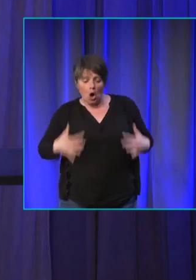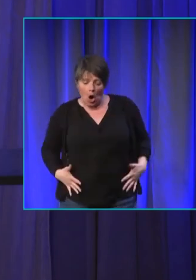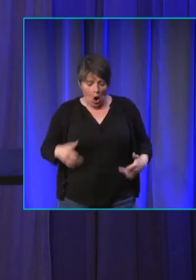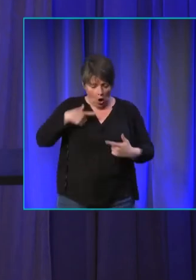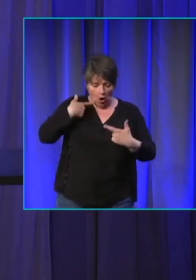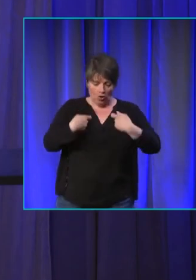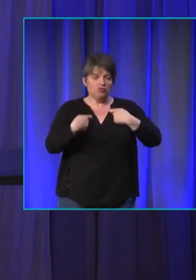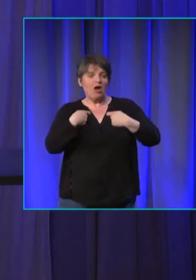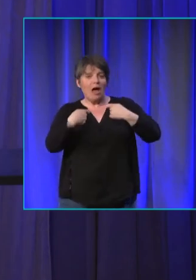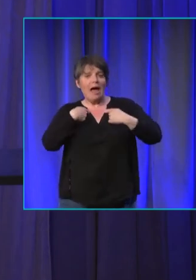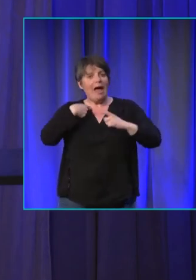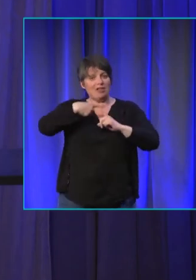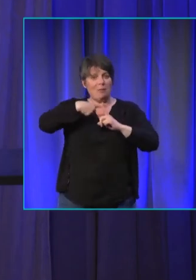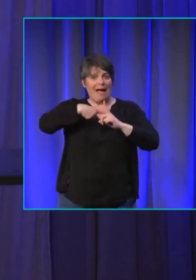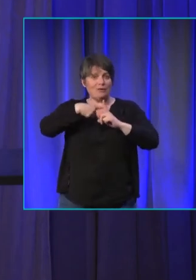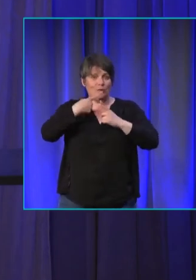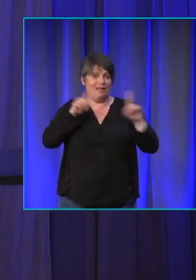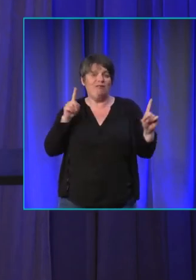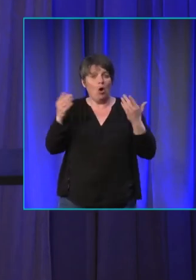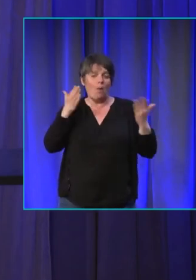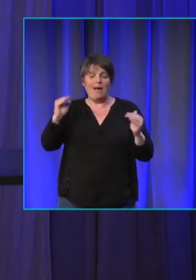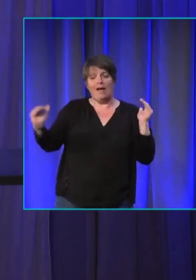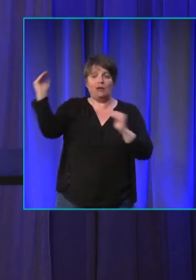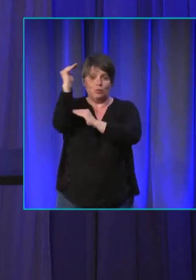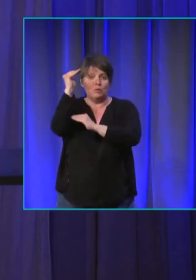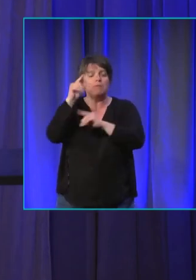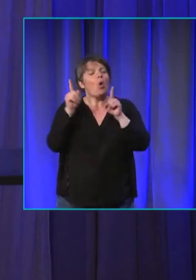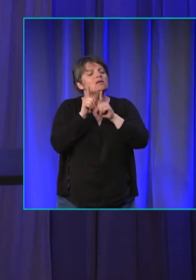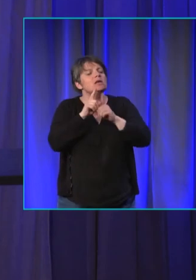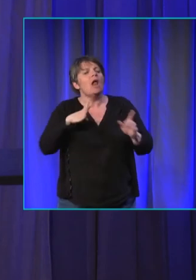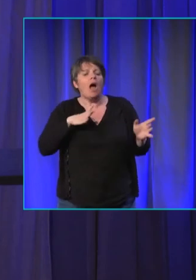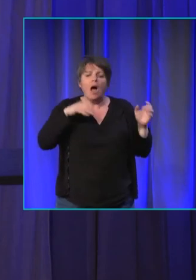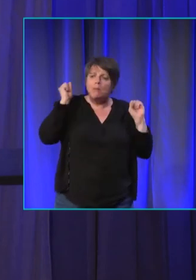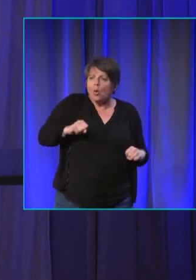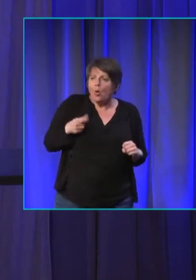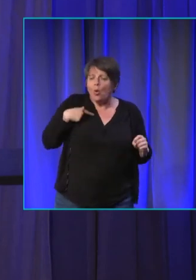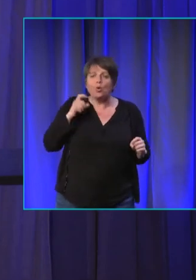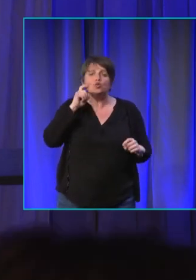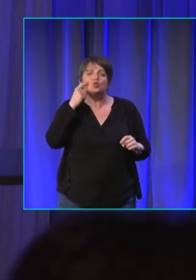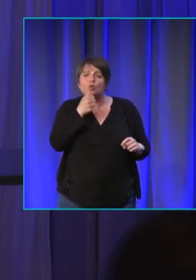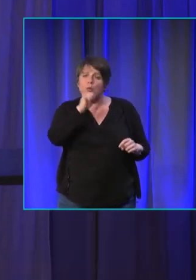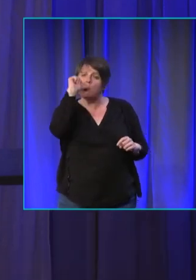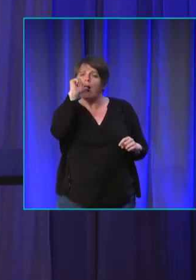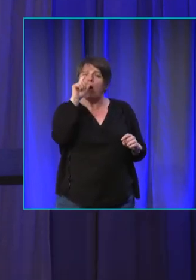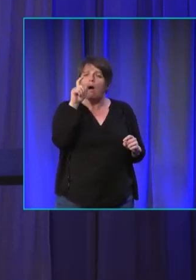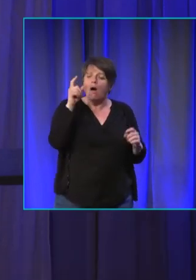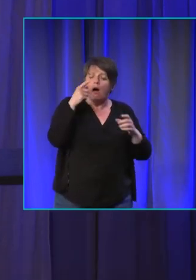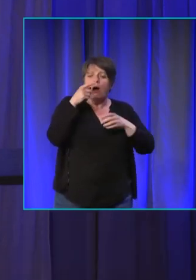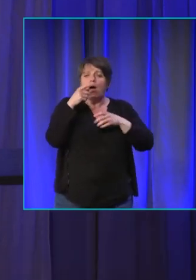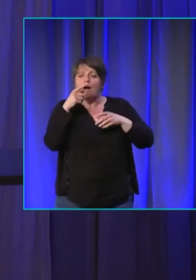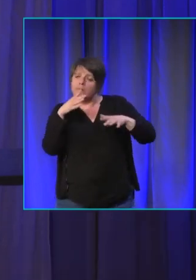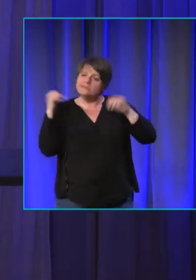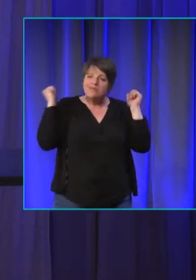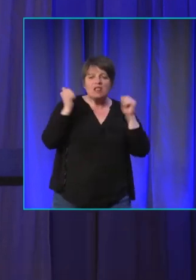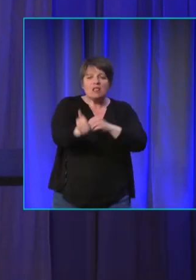hydrique. Alors après, il y a les boissons sucrées. Hein. Les boissons sucrées, il faut aussi attention, il faut éviter. Parce